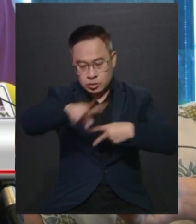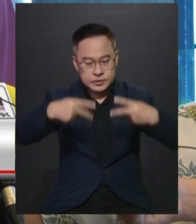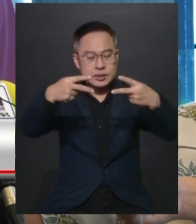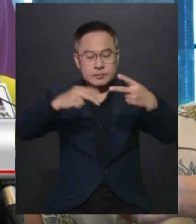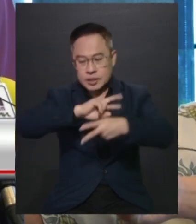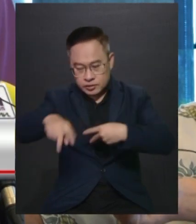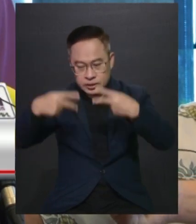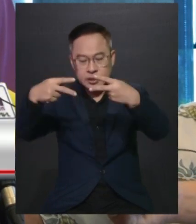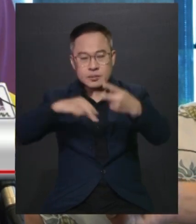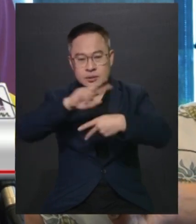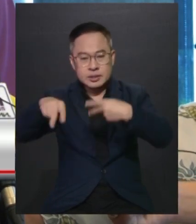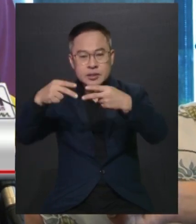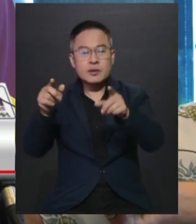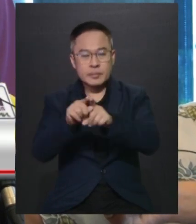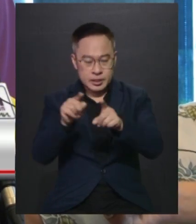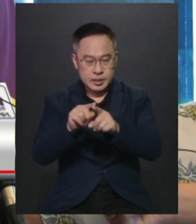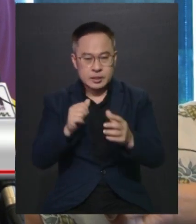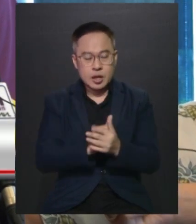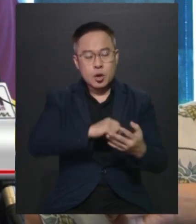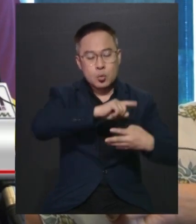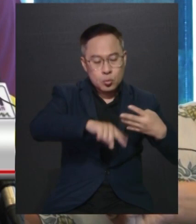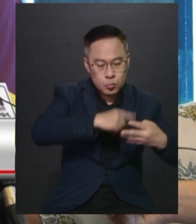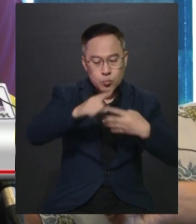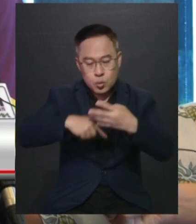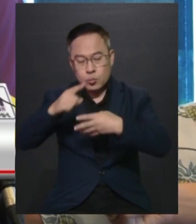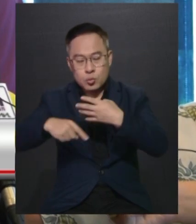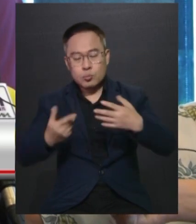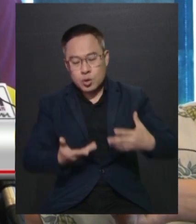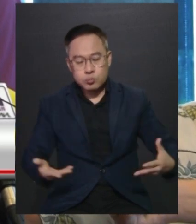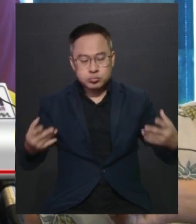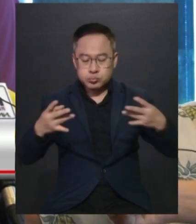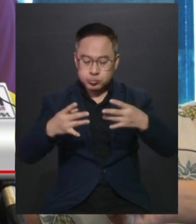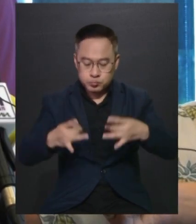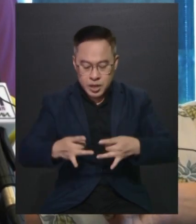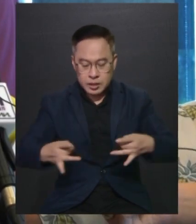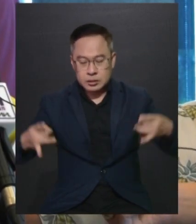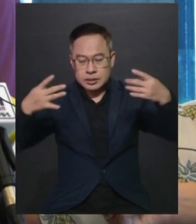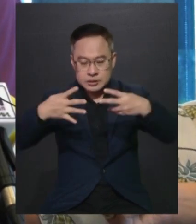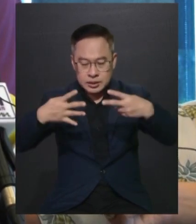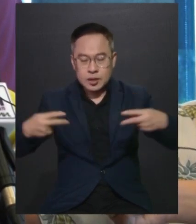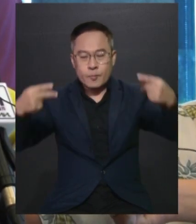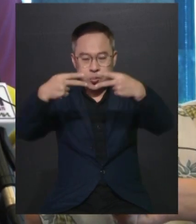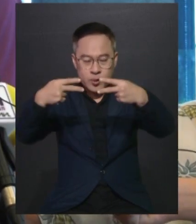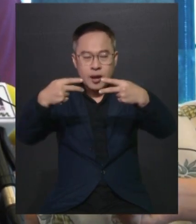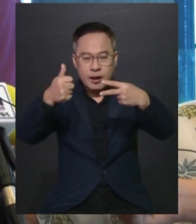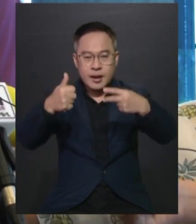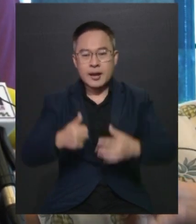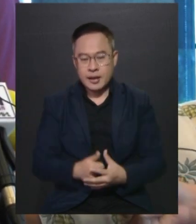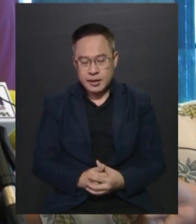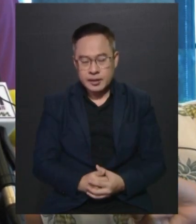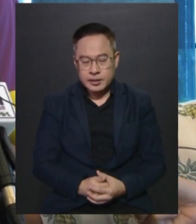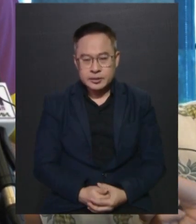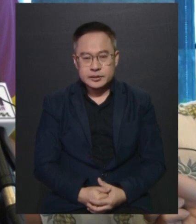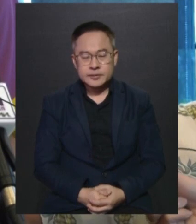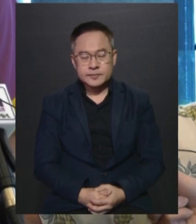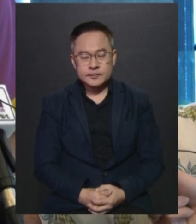ทีมสุดท้ายแล้วก็เราค่อยๆไต่ไปทีละสเต็ปว่าเราเจอใครเราจะเล่นเกมแบบไหนกับเขาอะไรอย่างเงี้ยค่ะแล้วก็ไปถึงเป้าหมาย